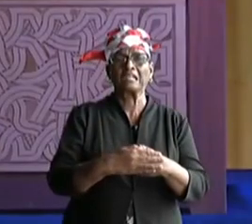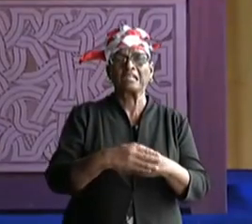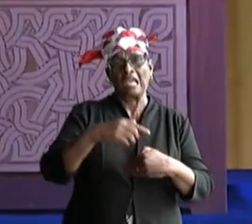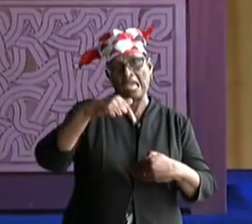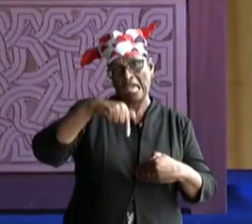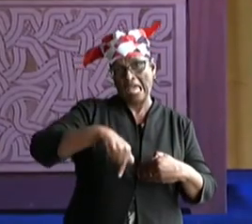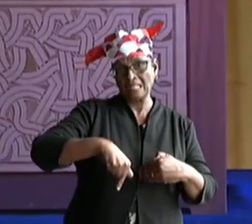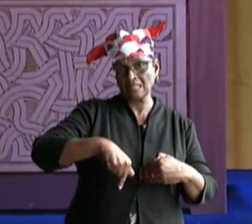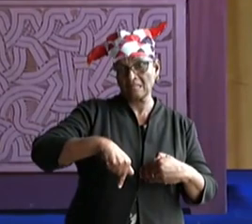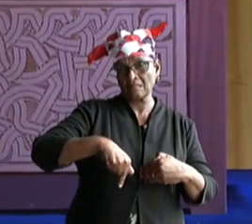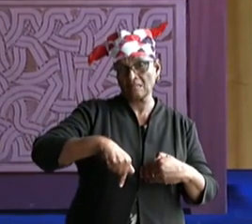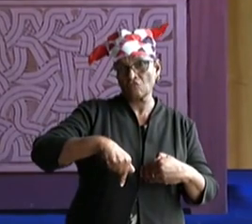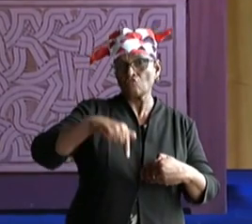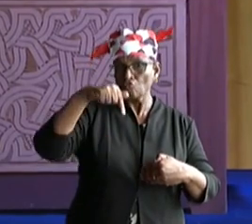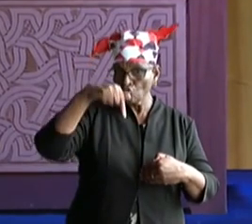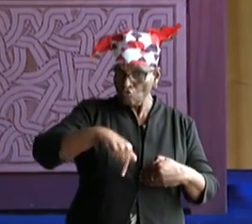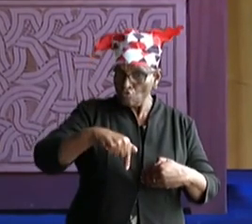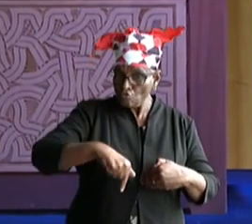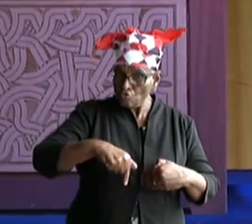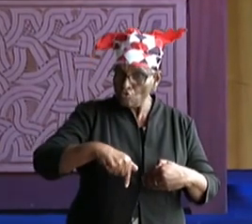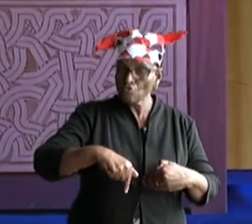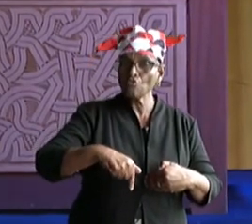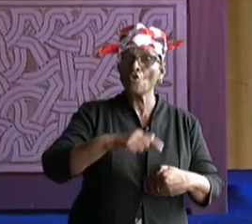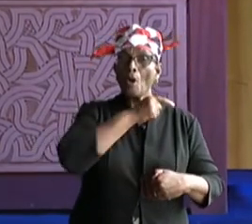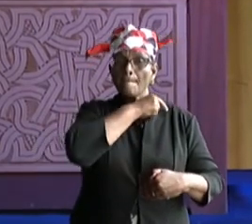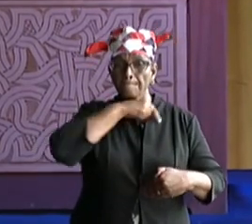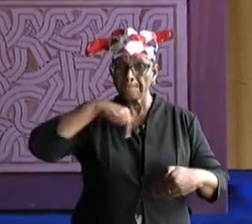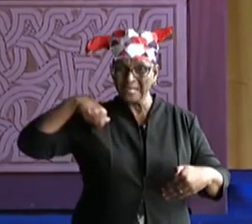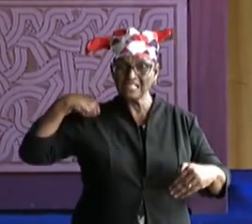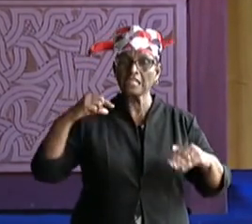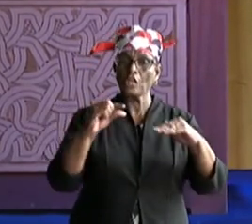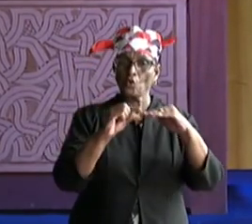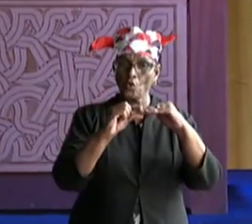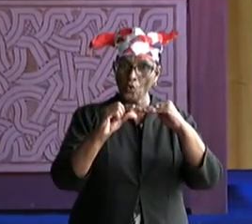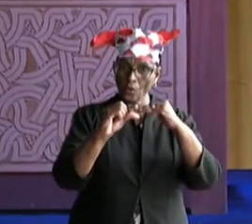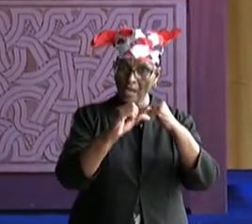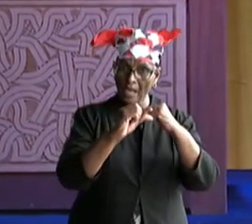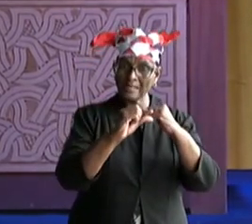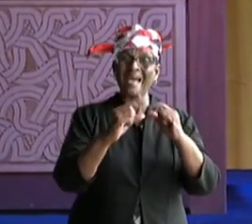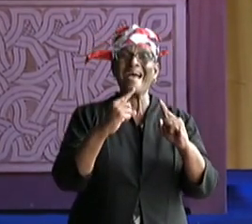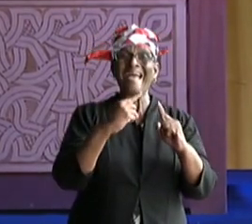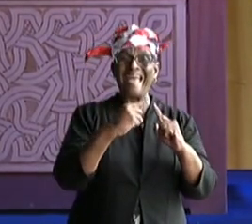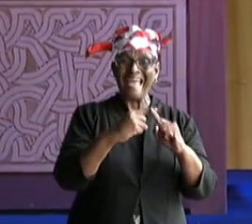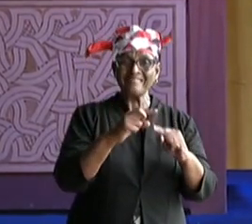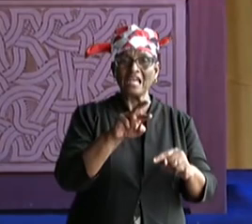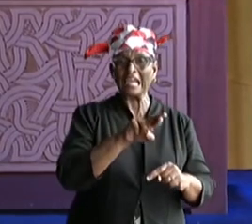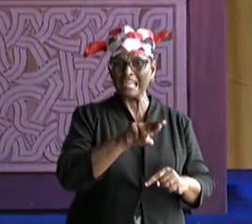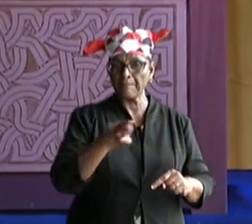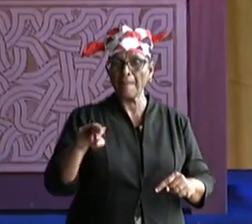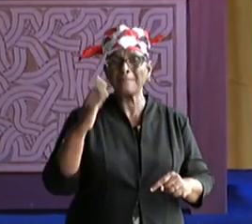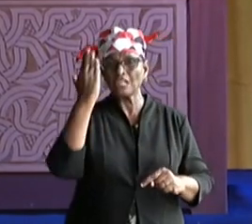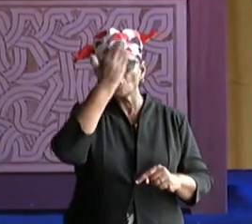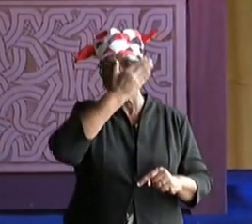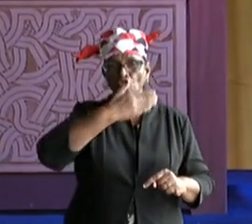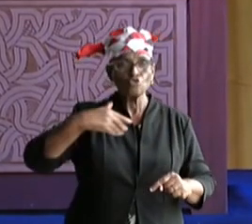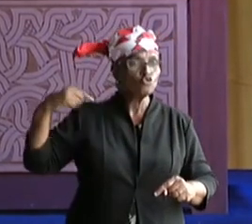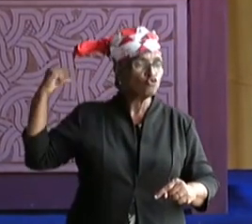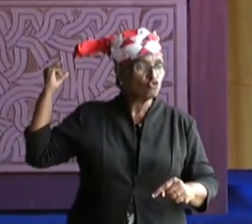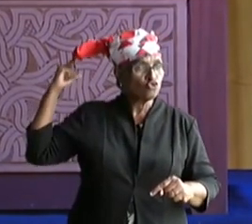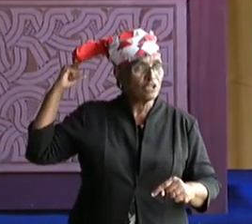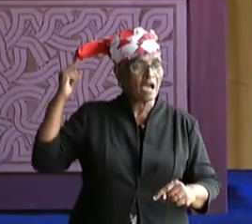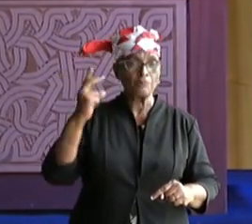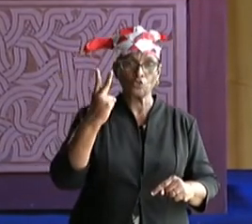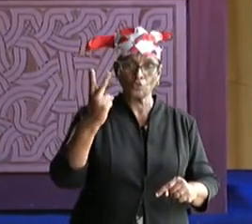de president van de Coöperatieve Republiek Guyana en de Republiek Suriname in de gelegenheid stellen om